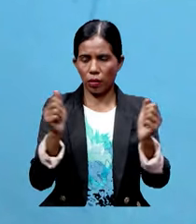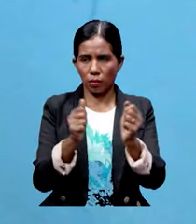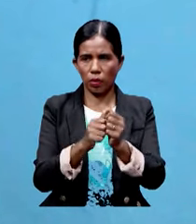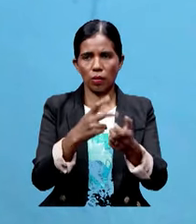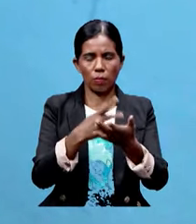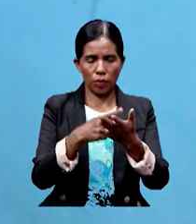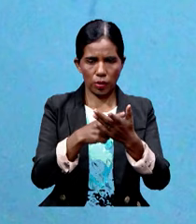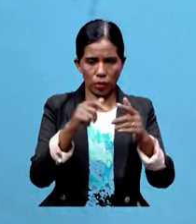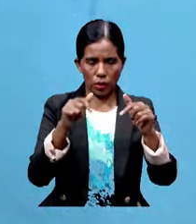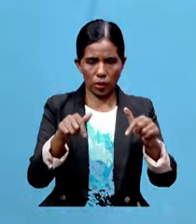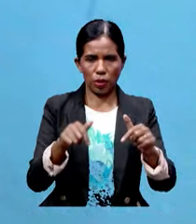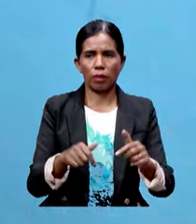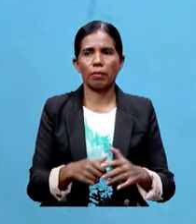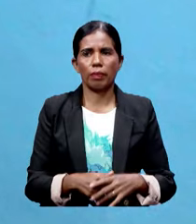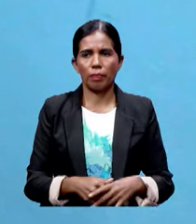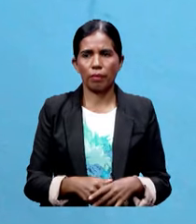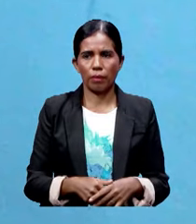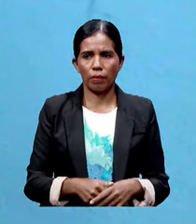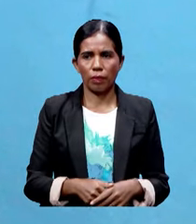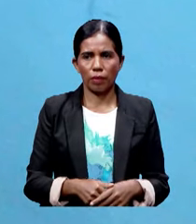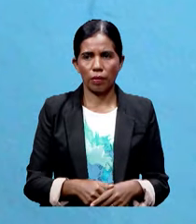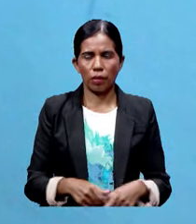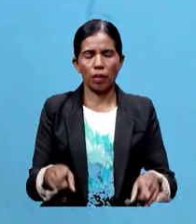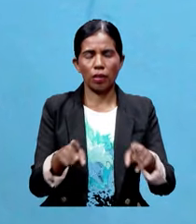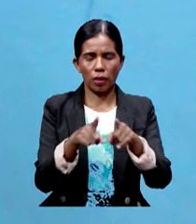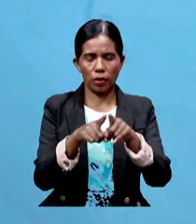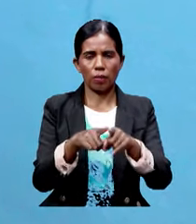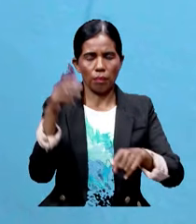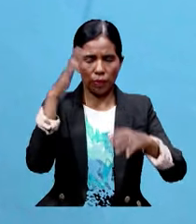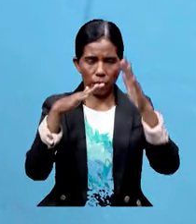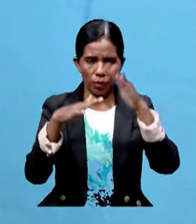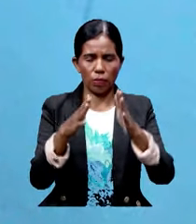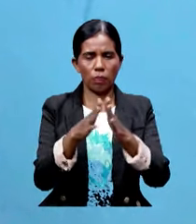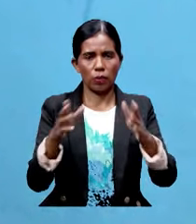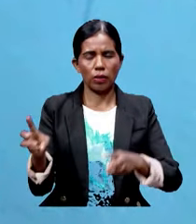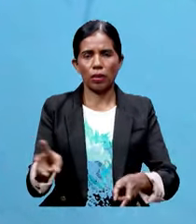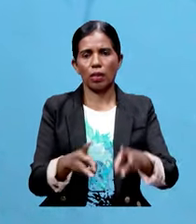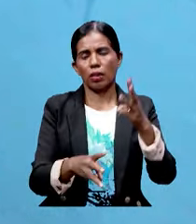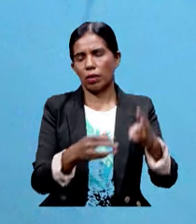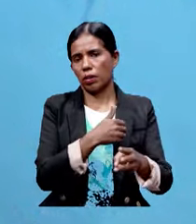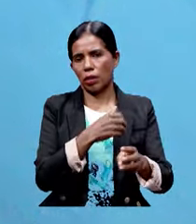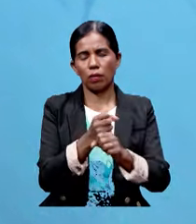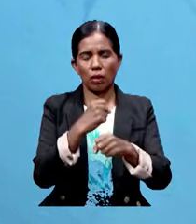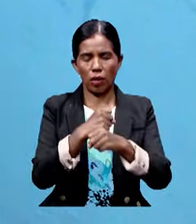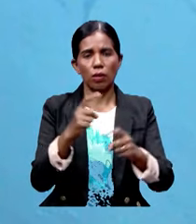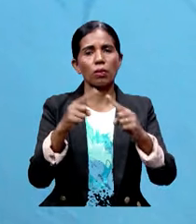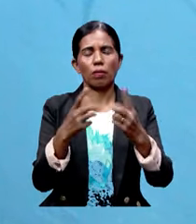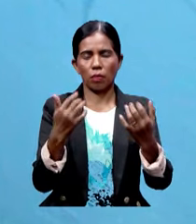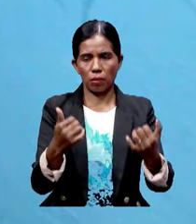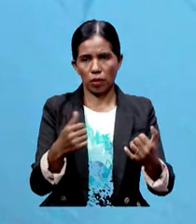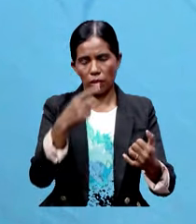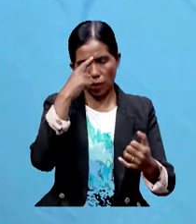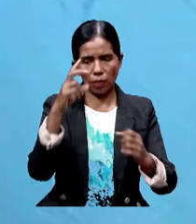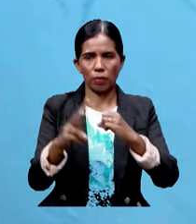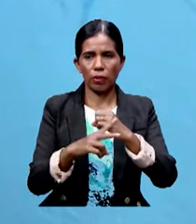ida nian tau ida nema ka sai afeitado estrada nento elabora nos afeitado ida nela os vitima pa